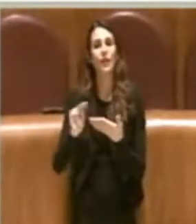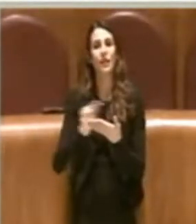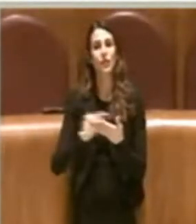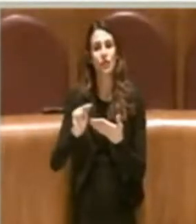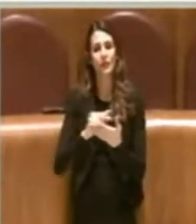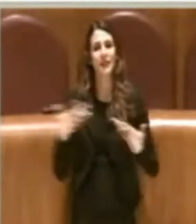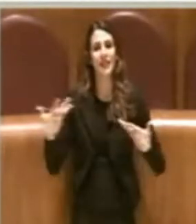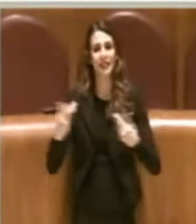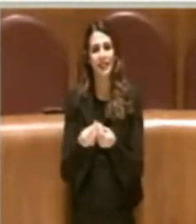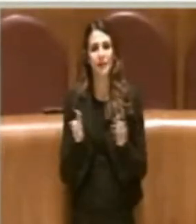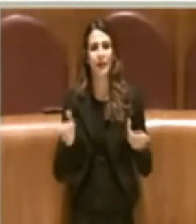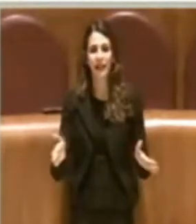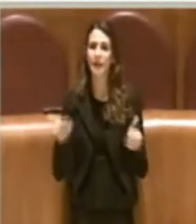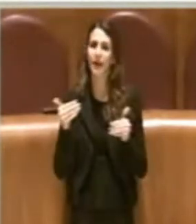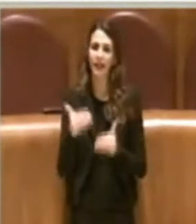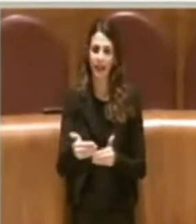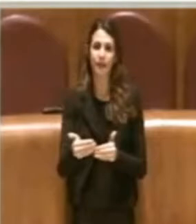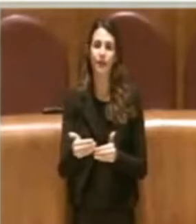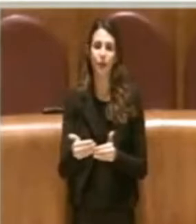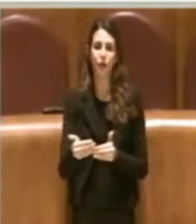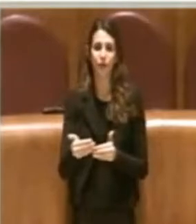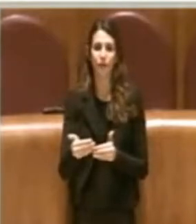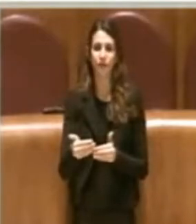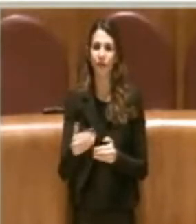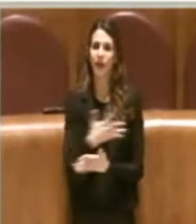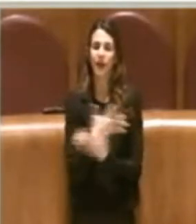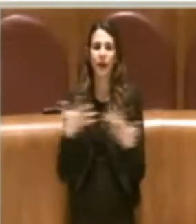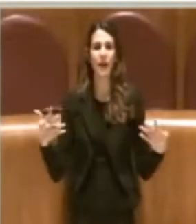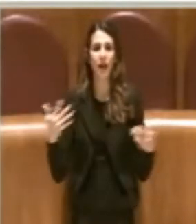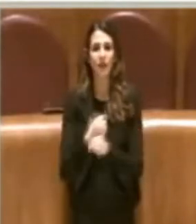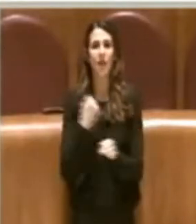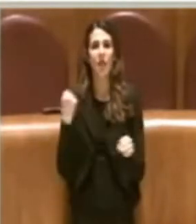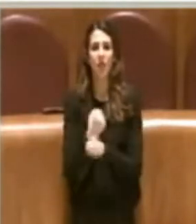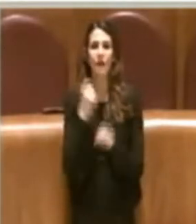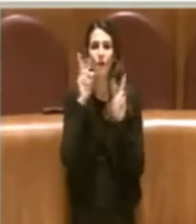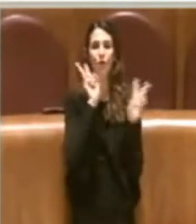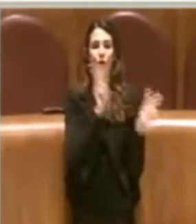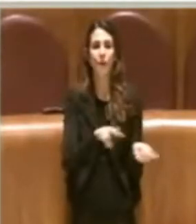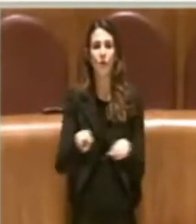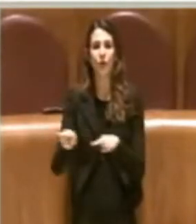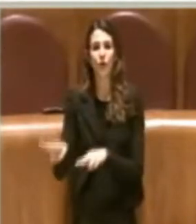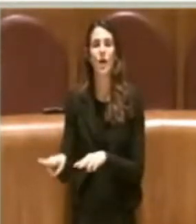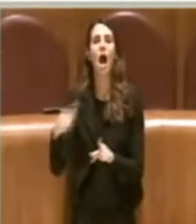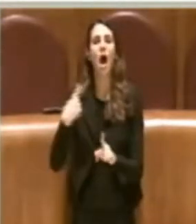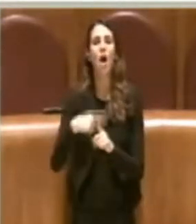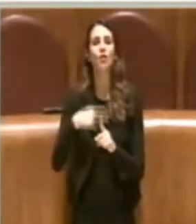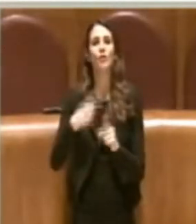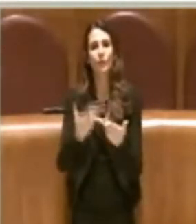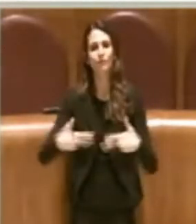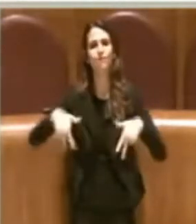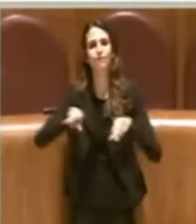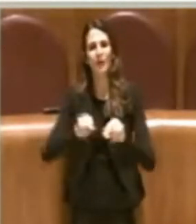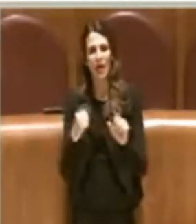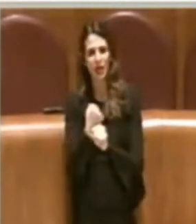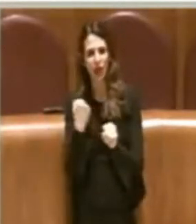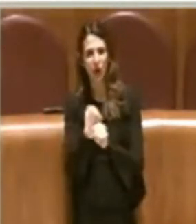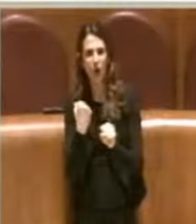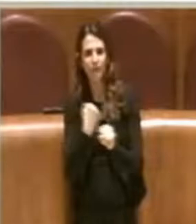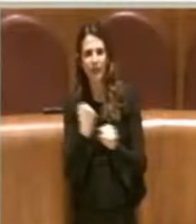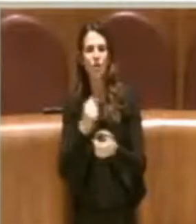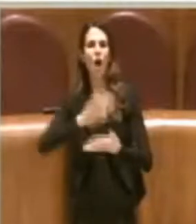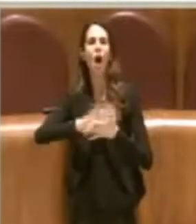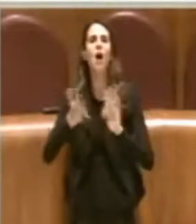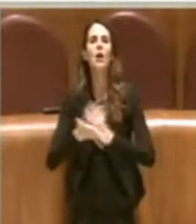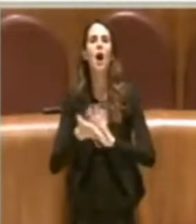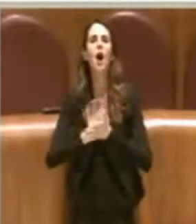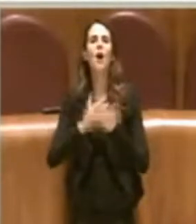tutto il dipartimento stanno facendo un grande lavoro di monitoraggio, di ricognizione, di riorganizzazione di queste convenzioni